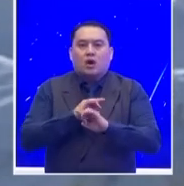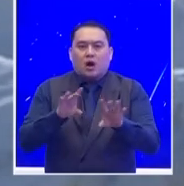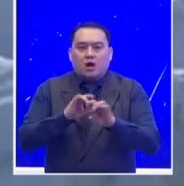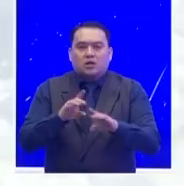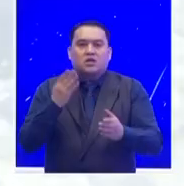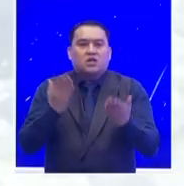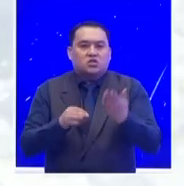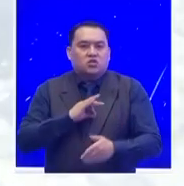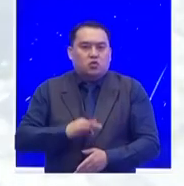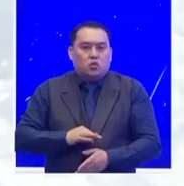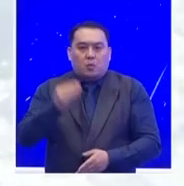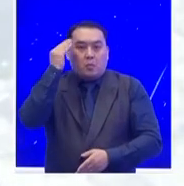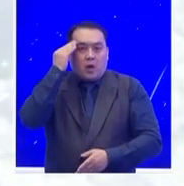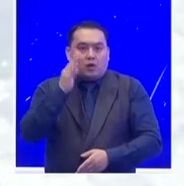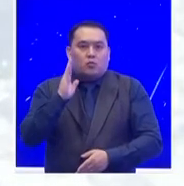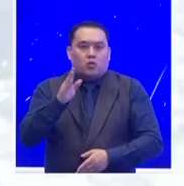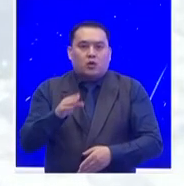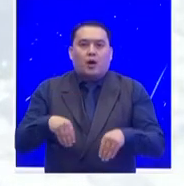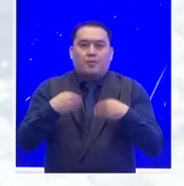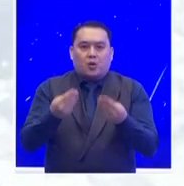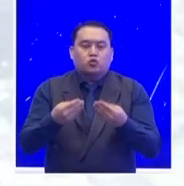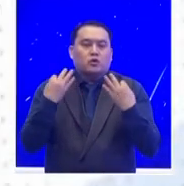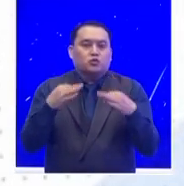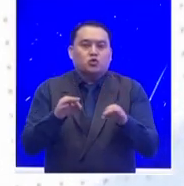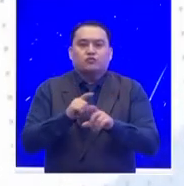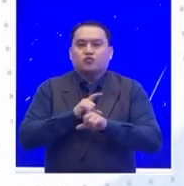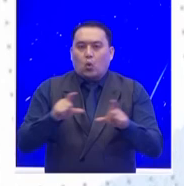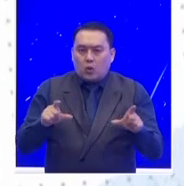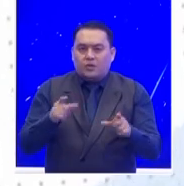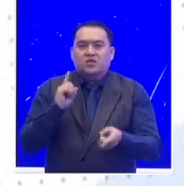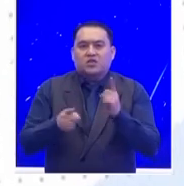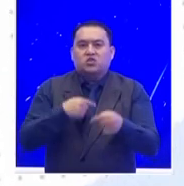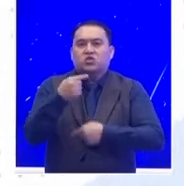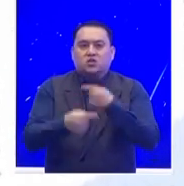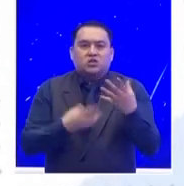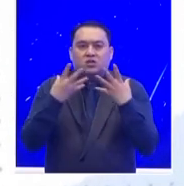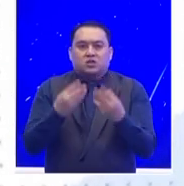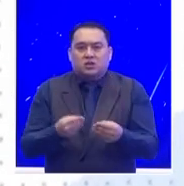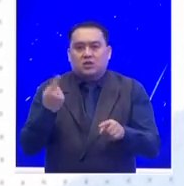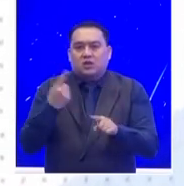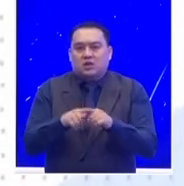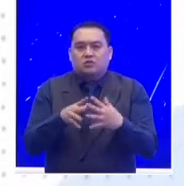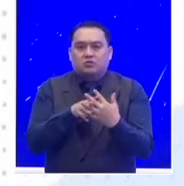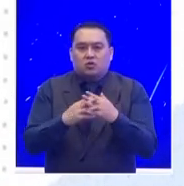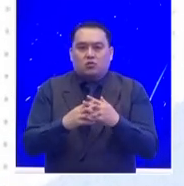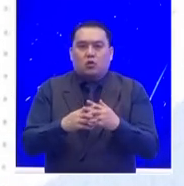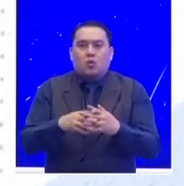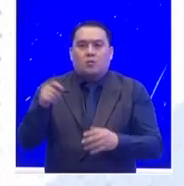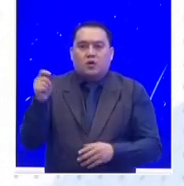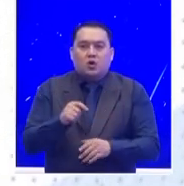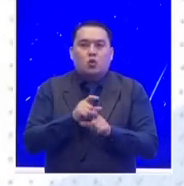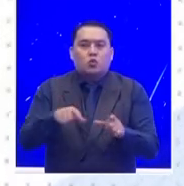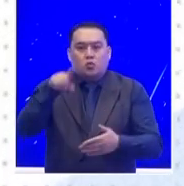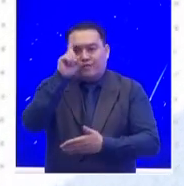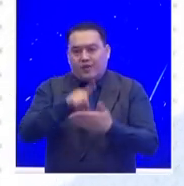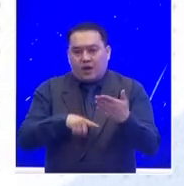если чиновники не примут мер, они перестанут отпускать детей в школу. И действительно, через пару дней техника в поселке появилась. Правда, люди